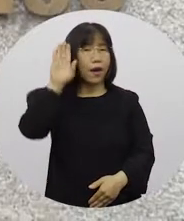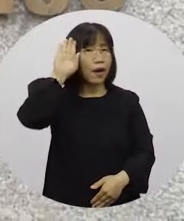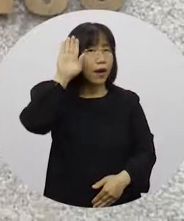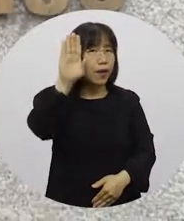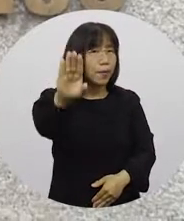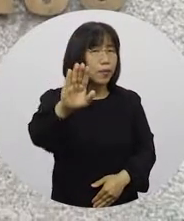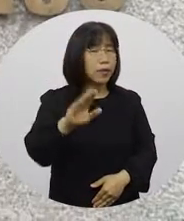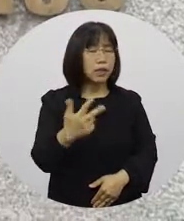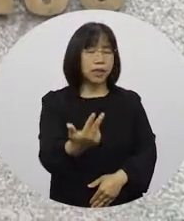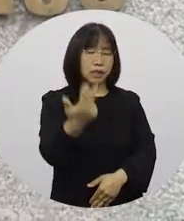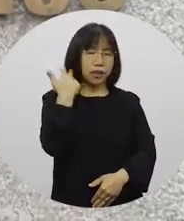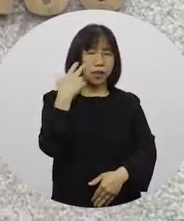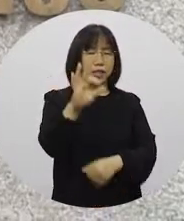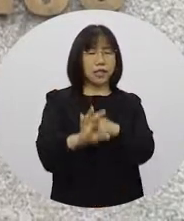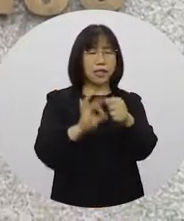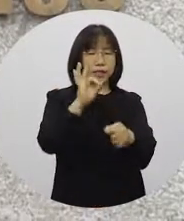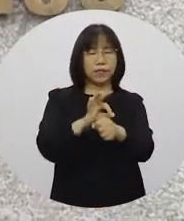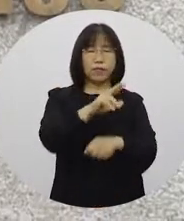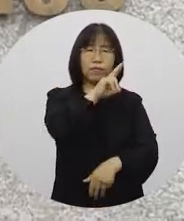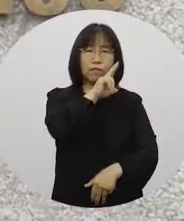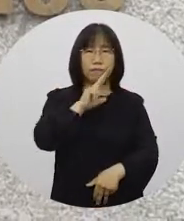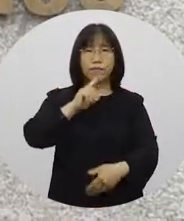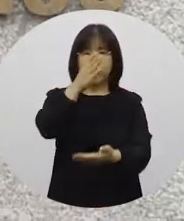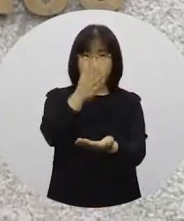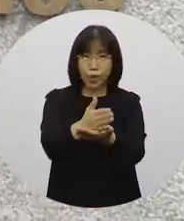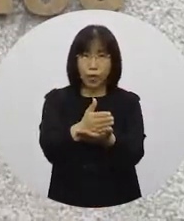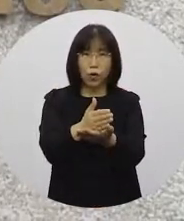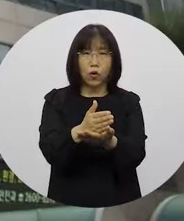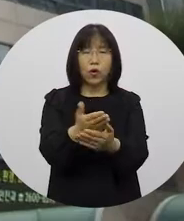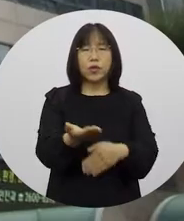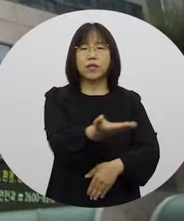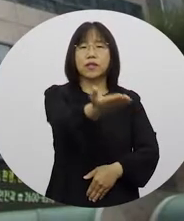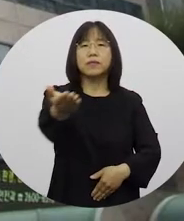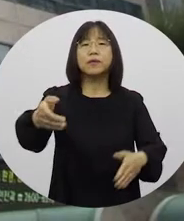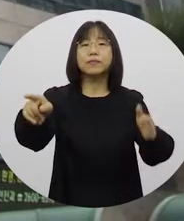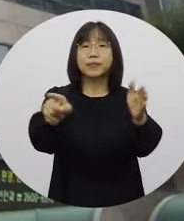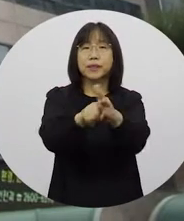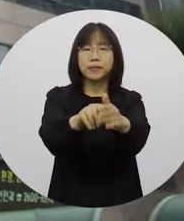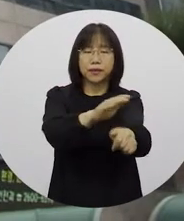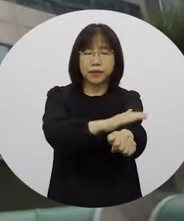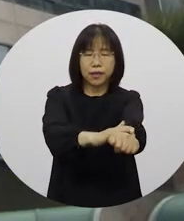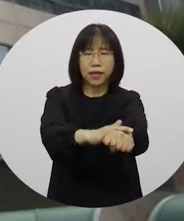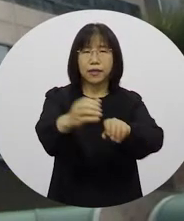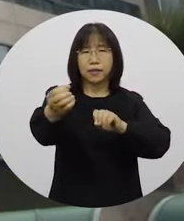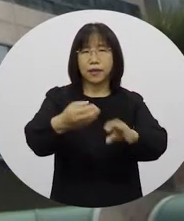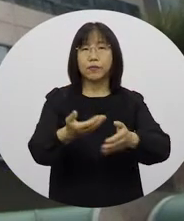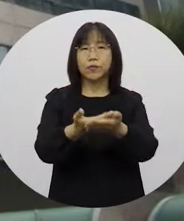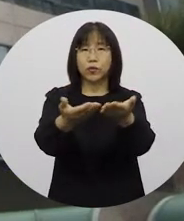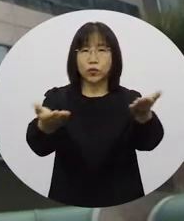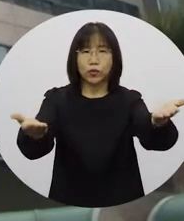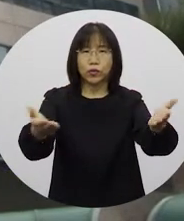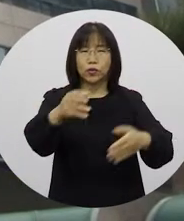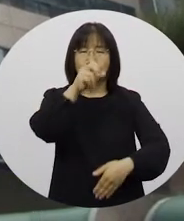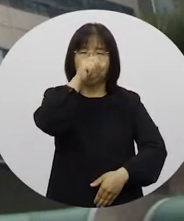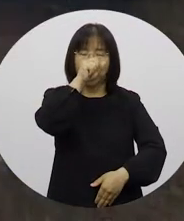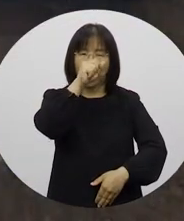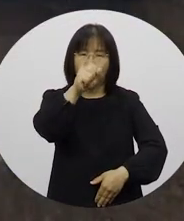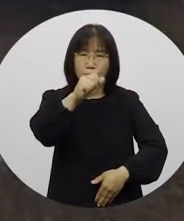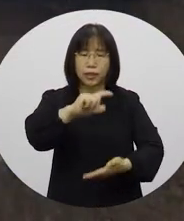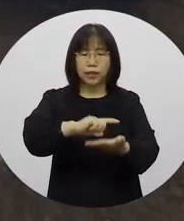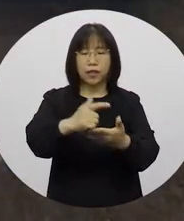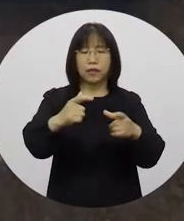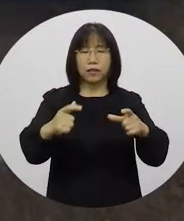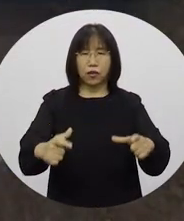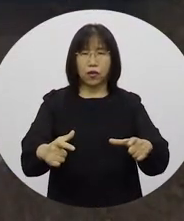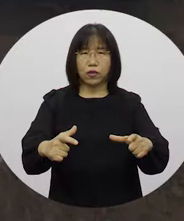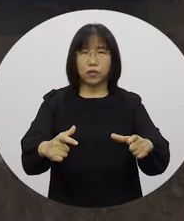10년 연속 최고등급 이라는 결과에 안주하지 않고 국민의 믿음에 보답하는 명품 행정으로 조화로운 성장